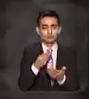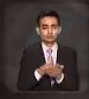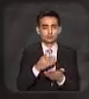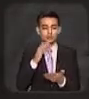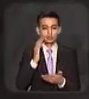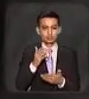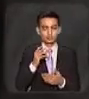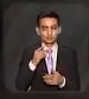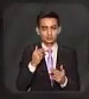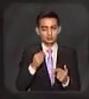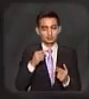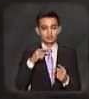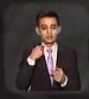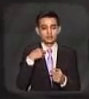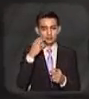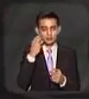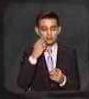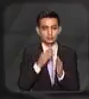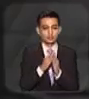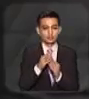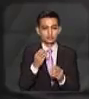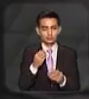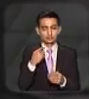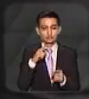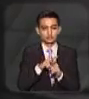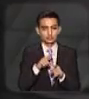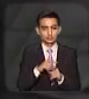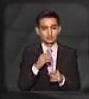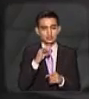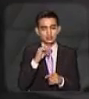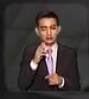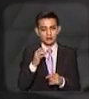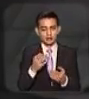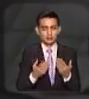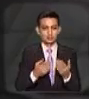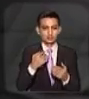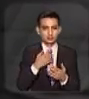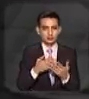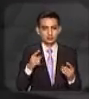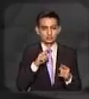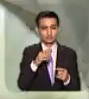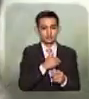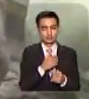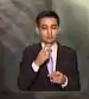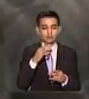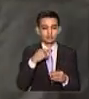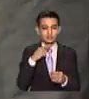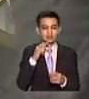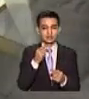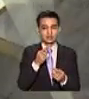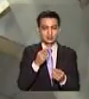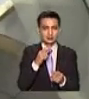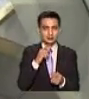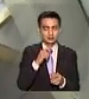Я хочу и помидоры, и огурцы, и кое-что я еще хочу. Может быть, и икру. Мне не разрешает бюджет.